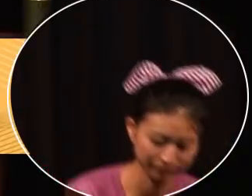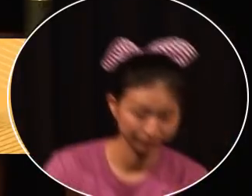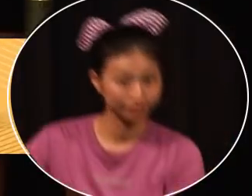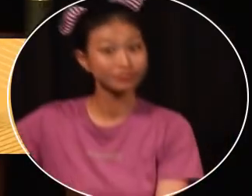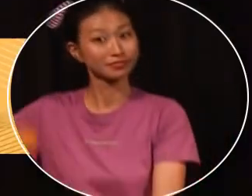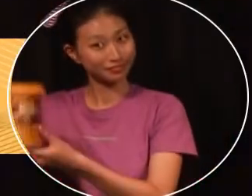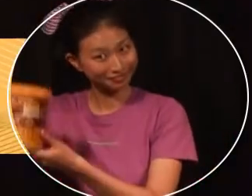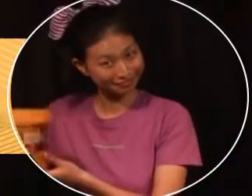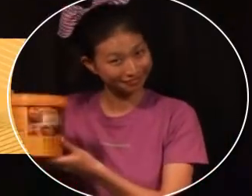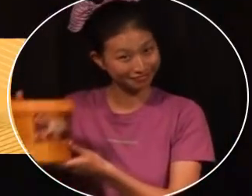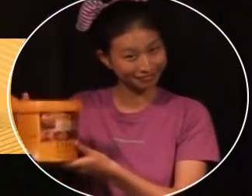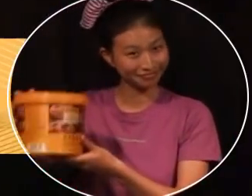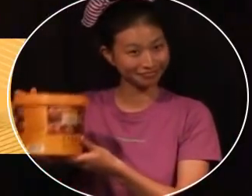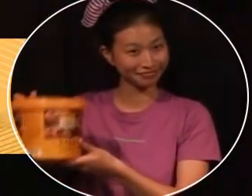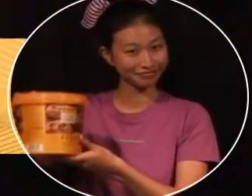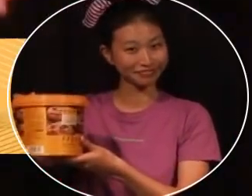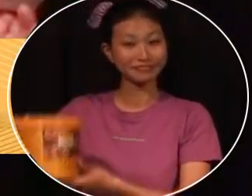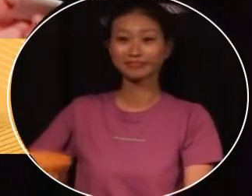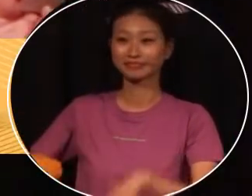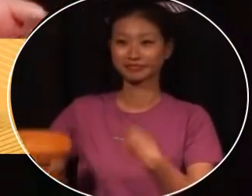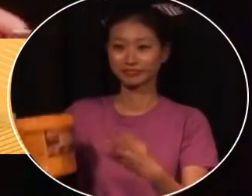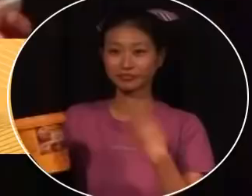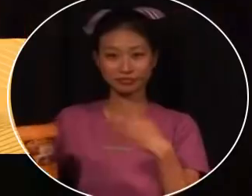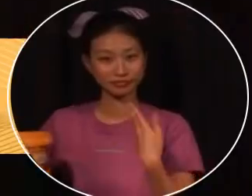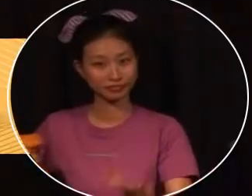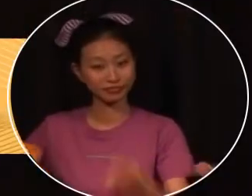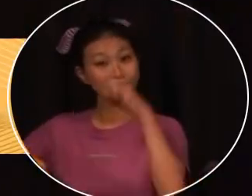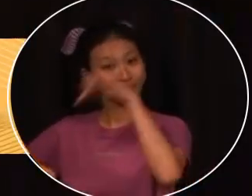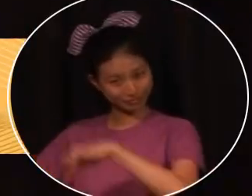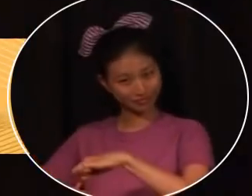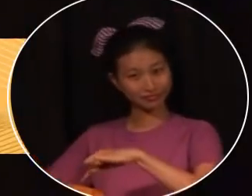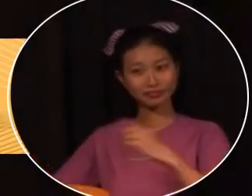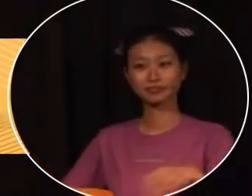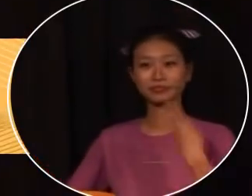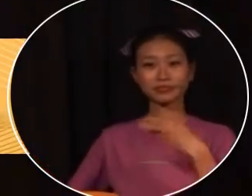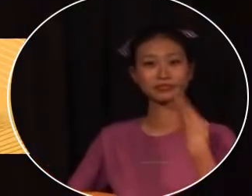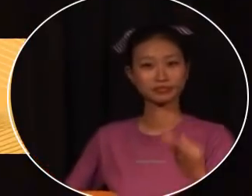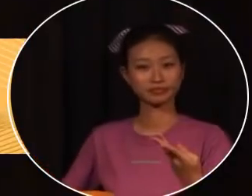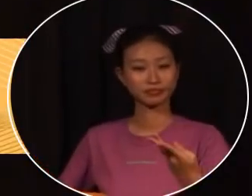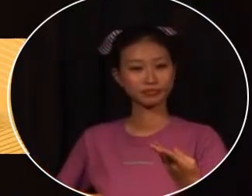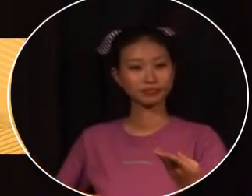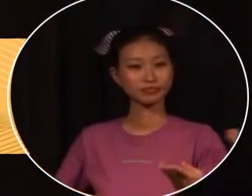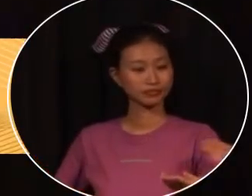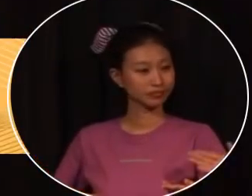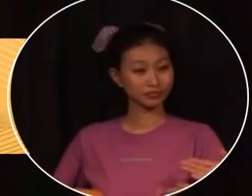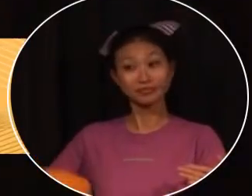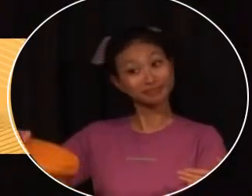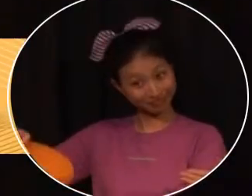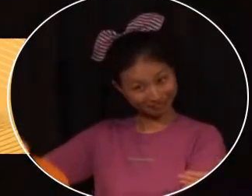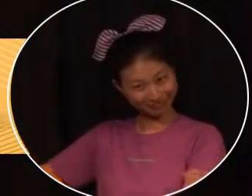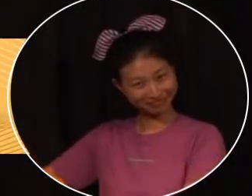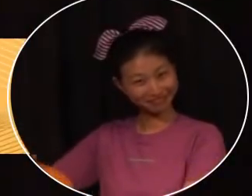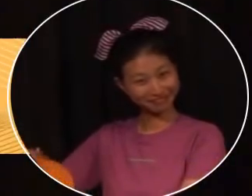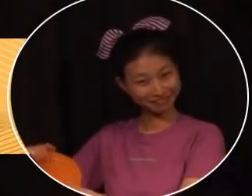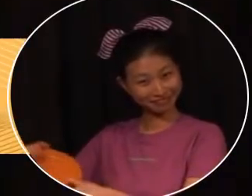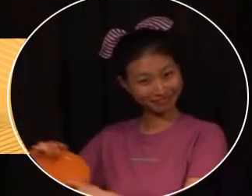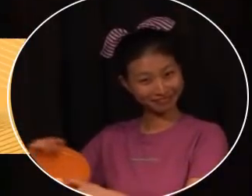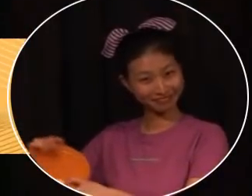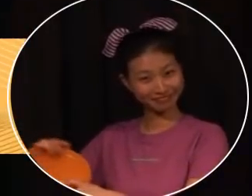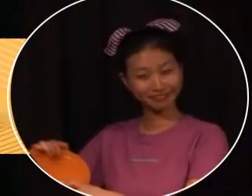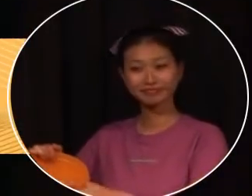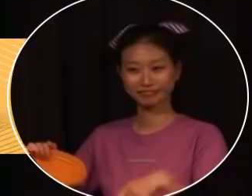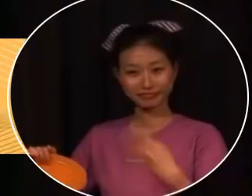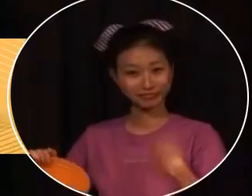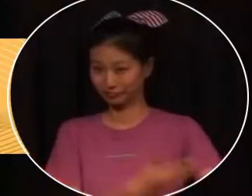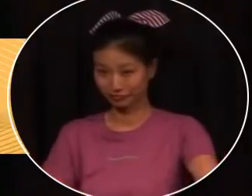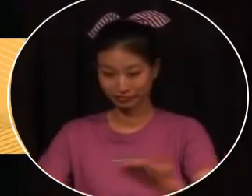乐融融？ 所以让那些员工努力去赚钱，但是洗碗负责交给我就好了，老板安心在公司洗碗，